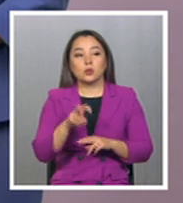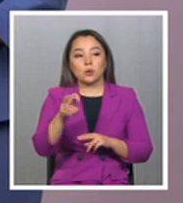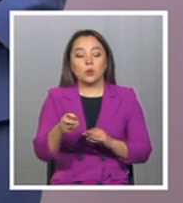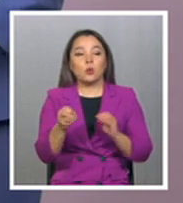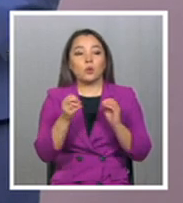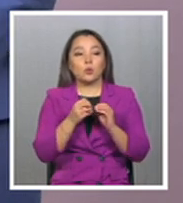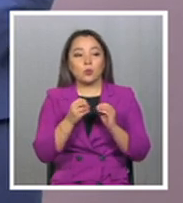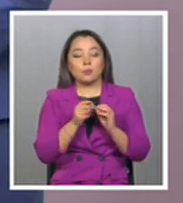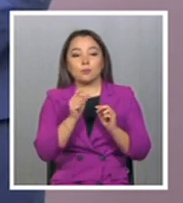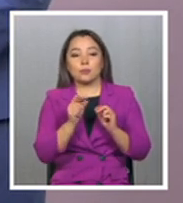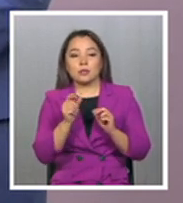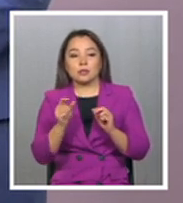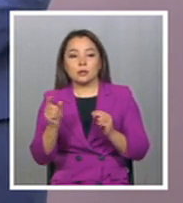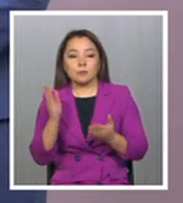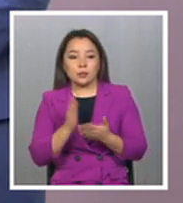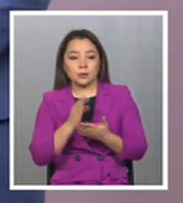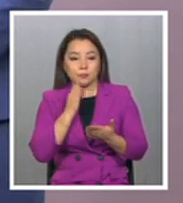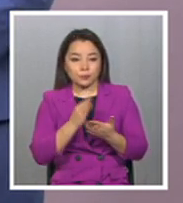бар екен.